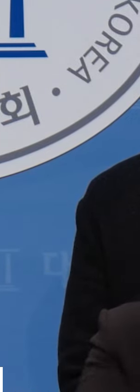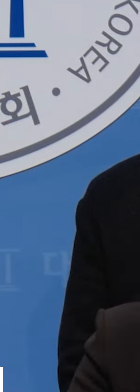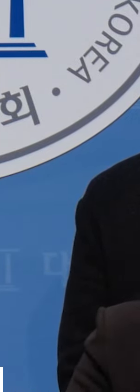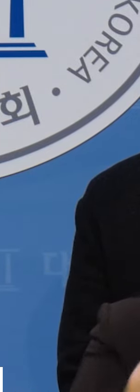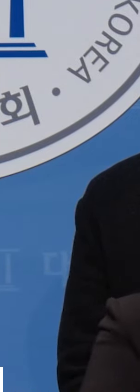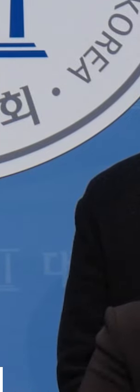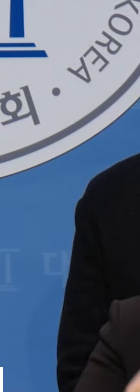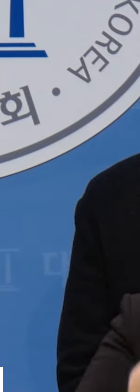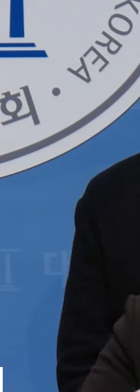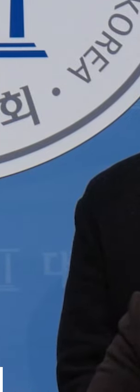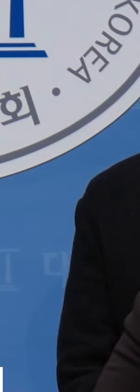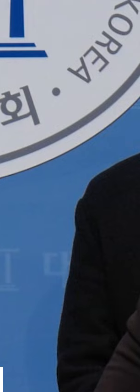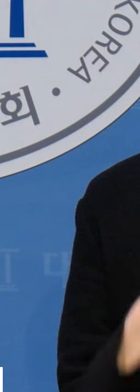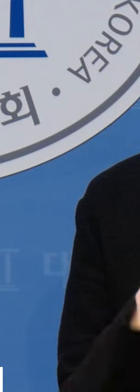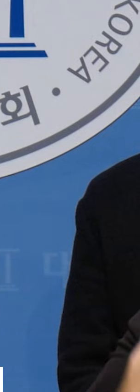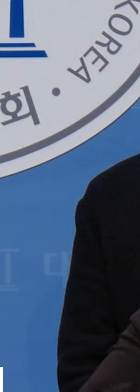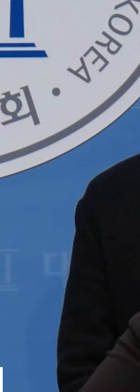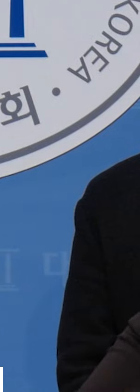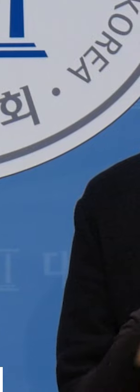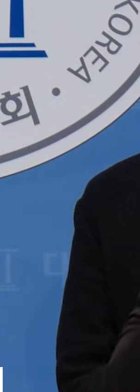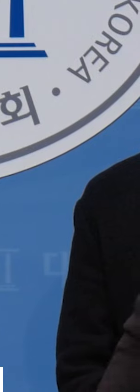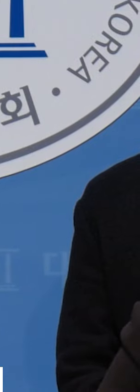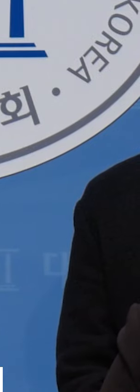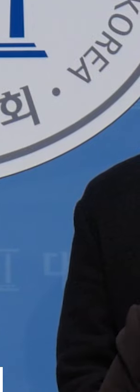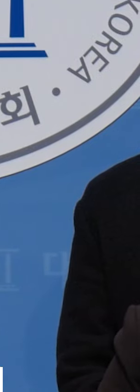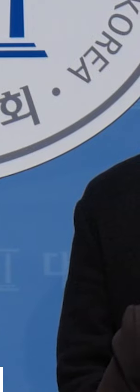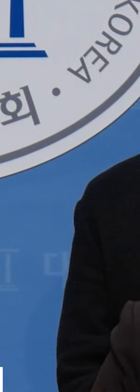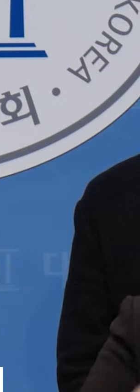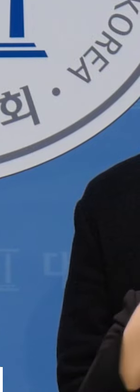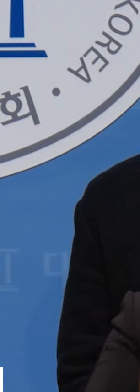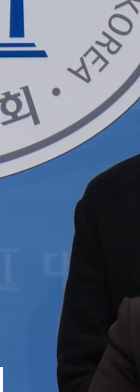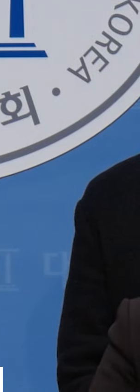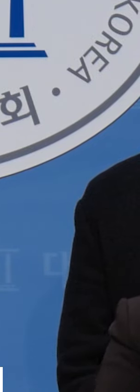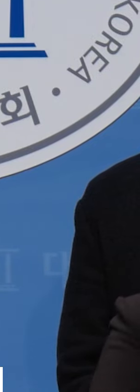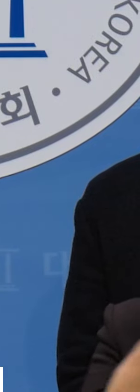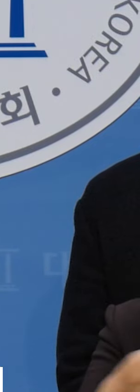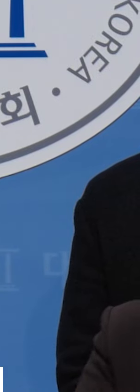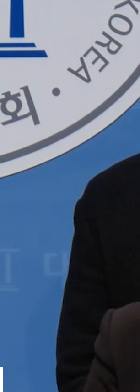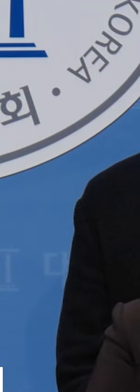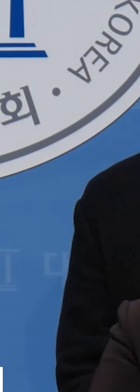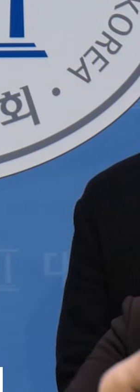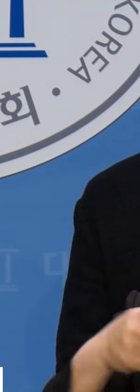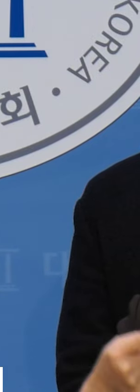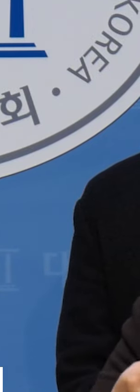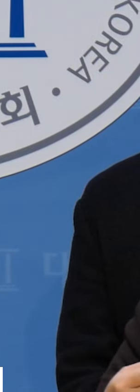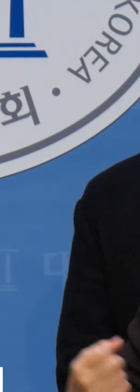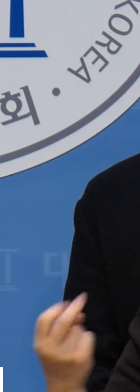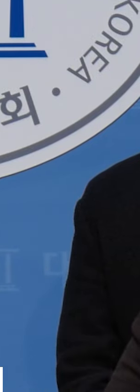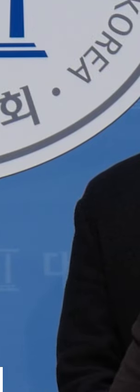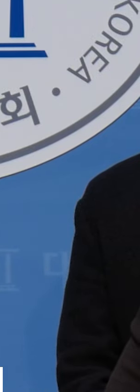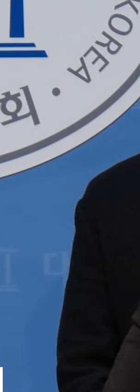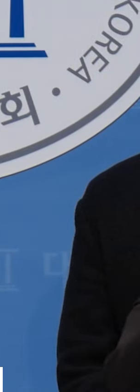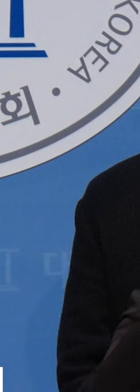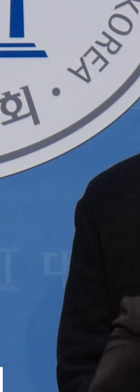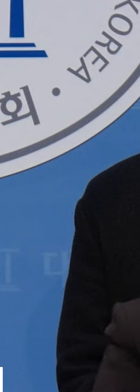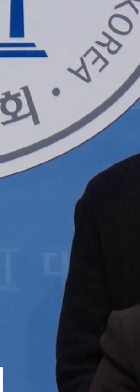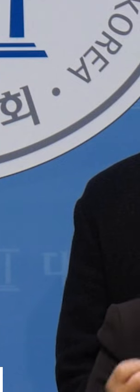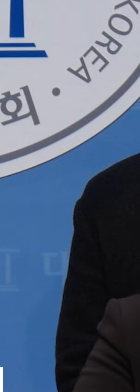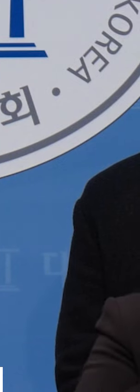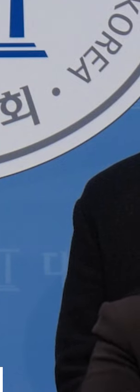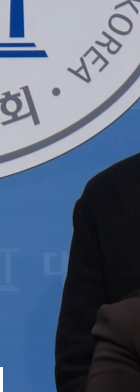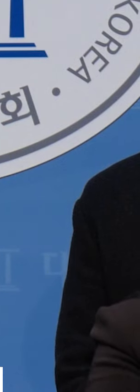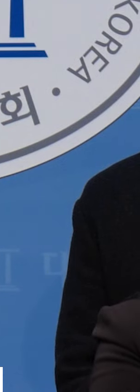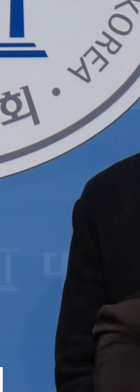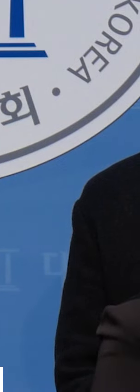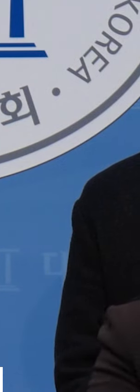똑똑히 기억하고 있습니다. 수없이 많은 끔찍한 학살을 자행하고 서북청년회를 비롯한 정치